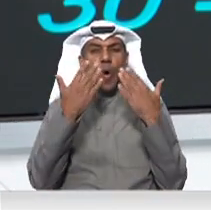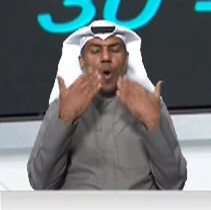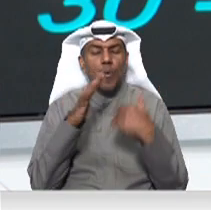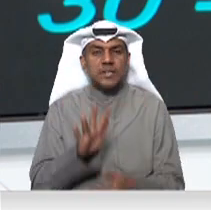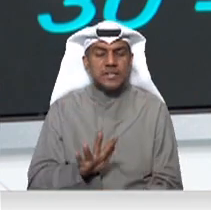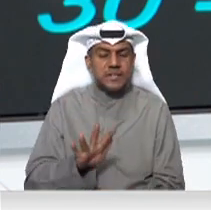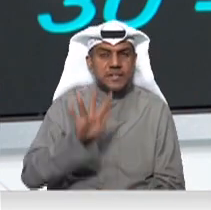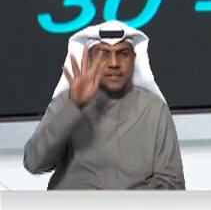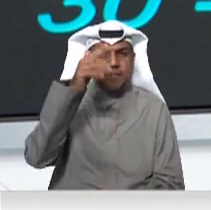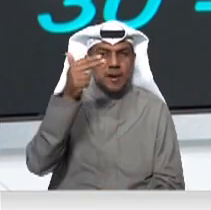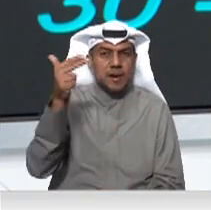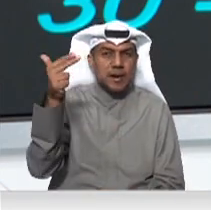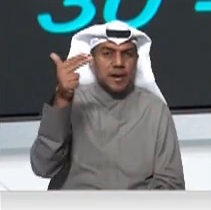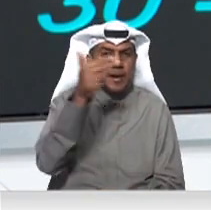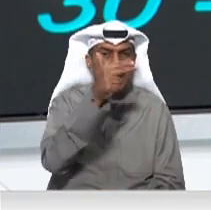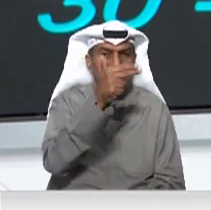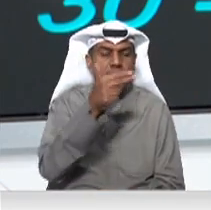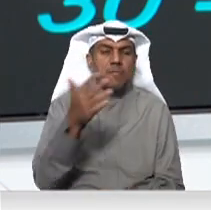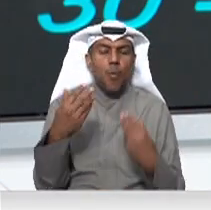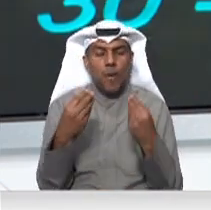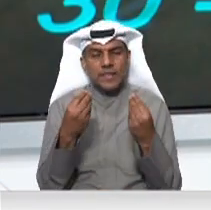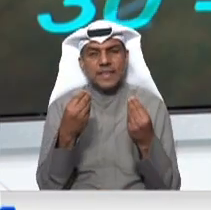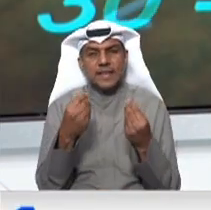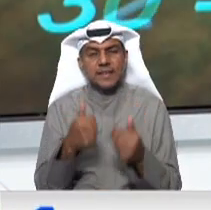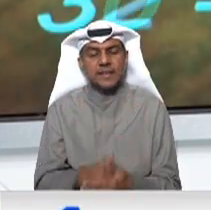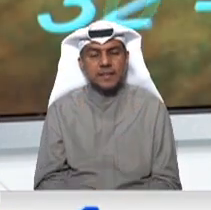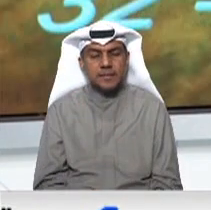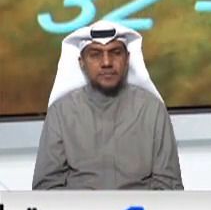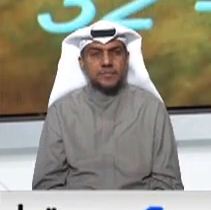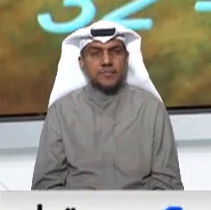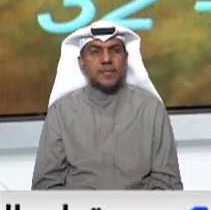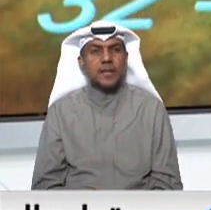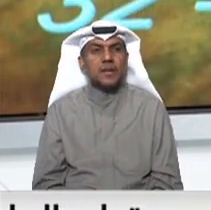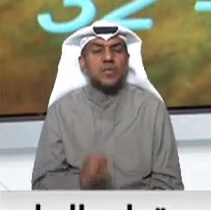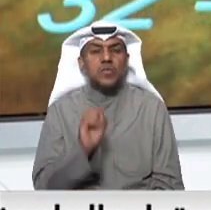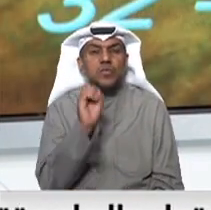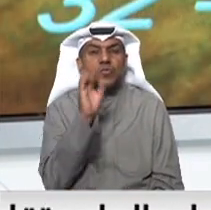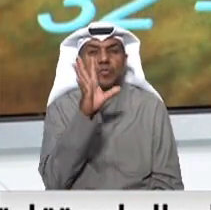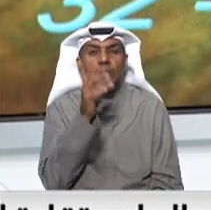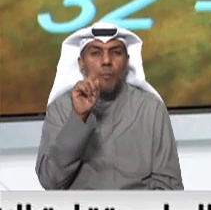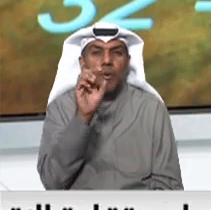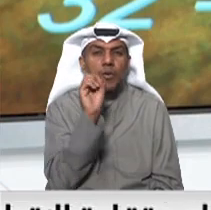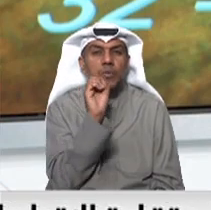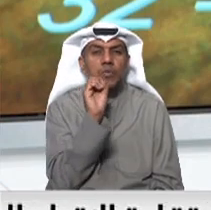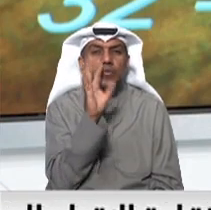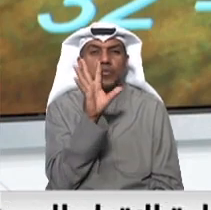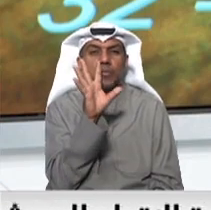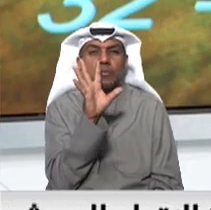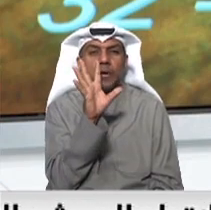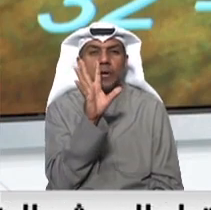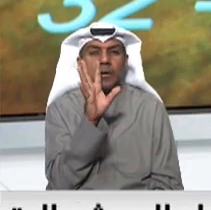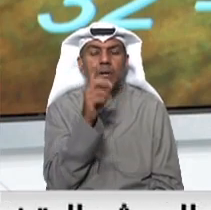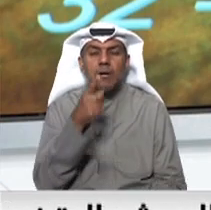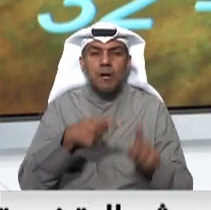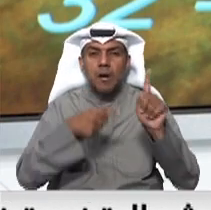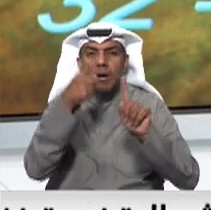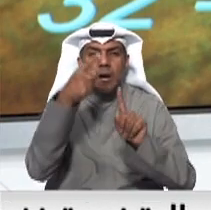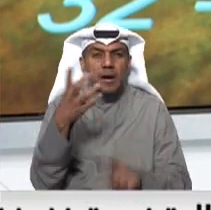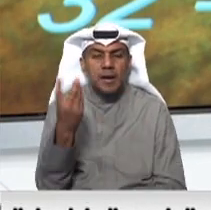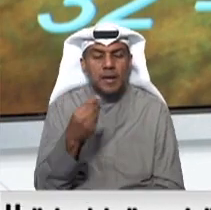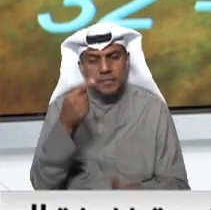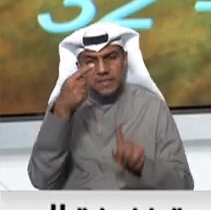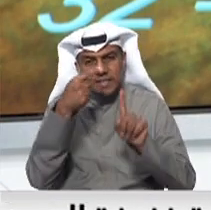شمالية غربية معتدلة السرعة بشكل عام، مع بداية دخول ساعات الصباح الأولى من نهار يوم الغد ودرجات الحرارة الصغرى